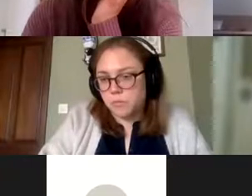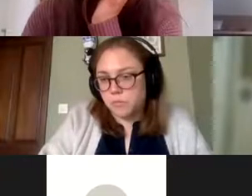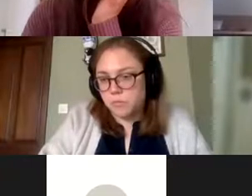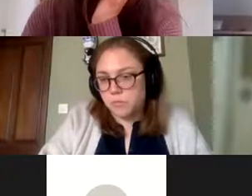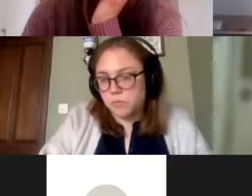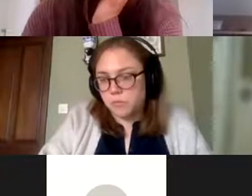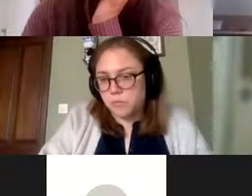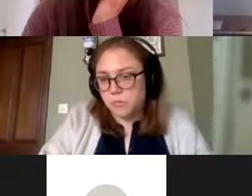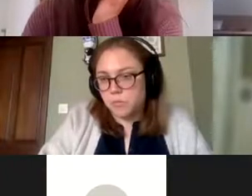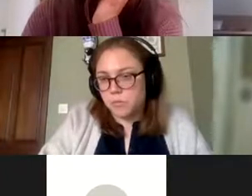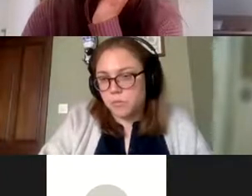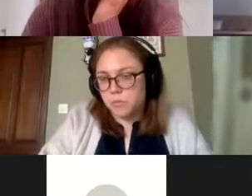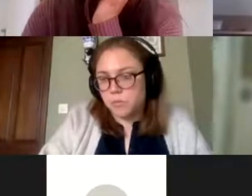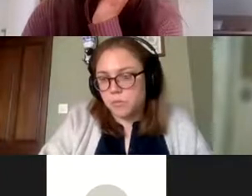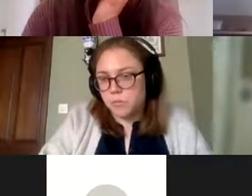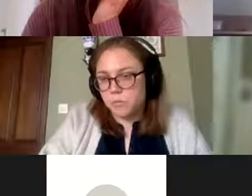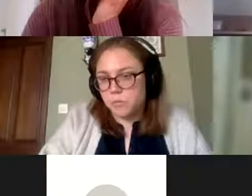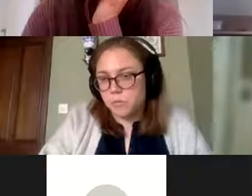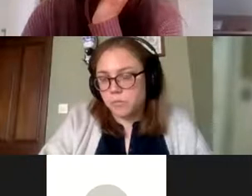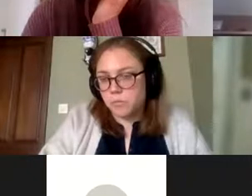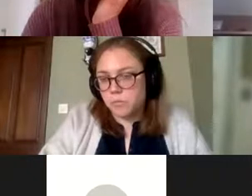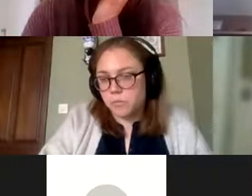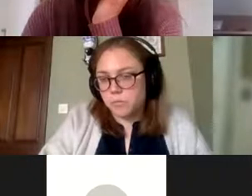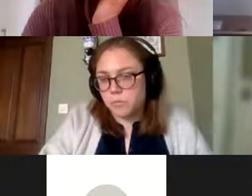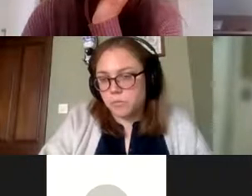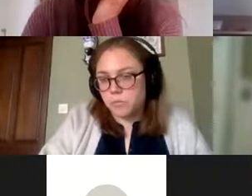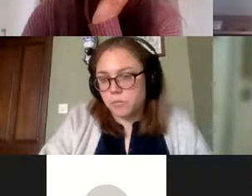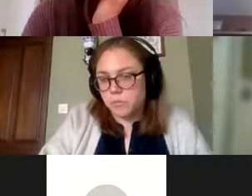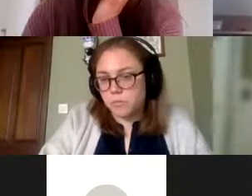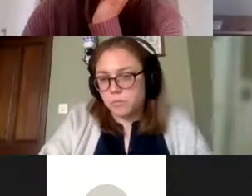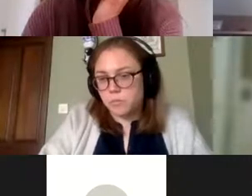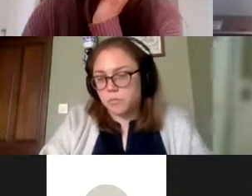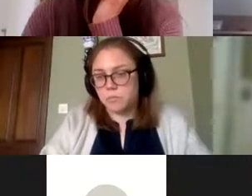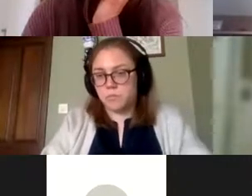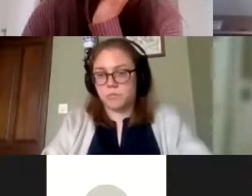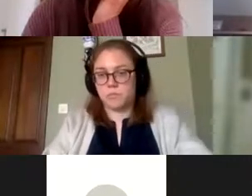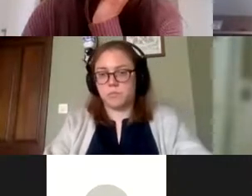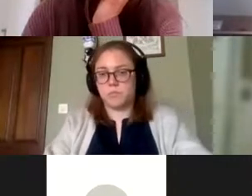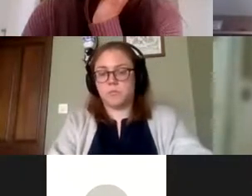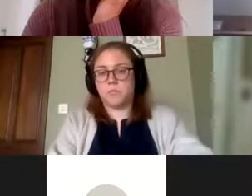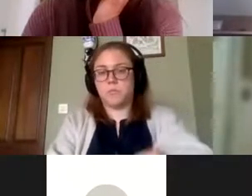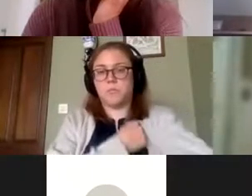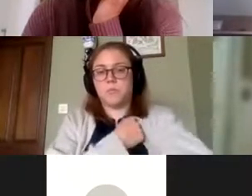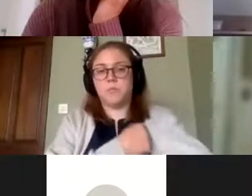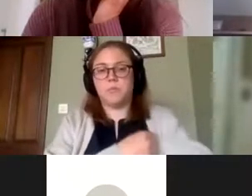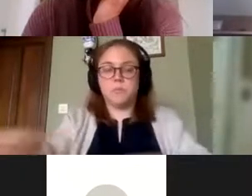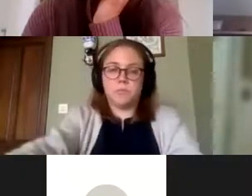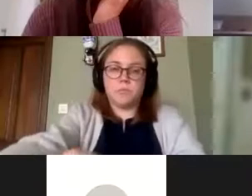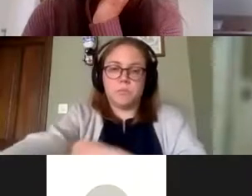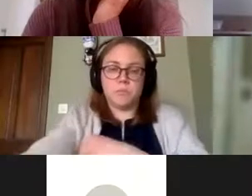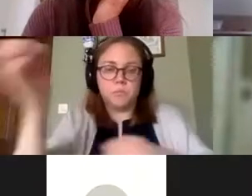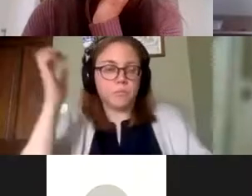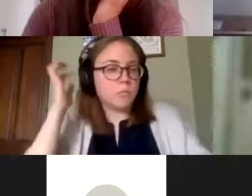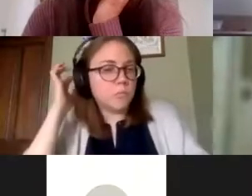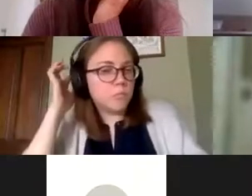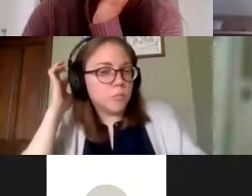Zwijndrecht? Ja, we zijn er eigenlijk nog aan het overdenken. Nu staat het mee in de brochure als voorinschrijvingen. Maar we